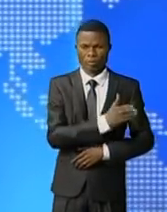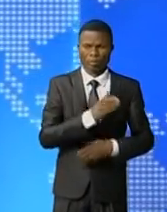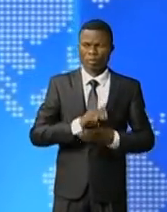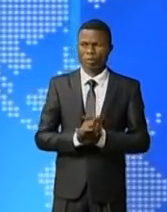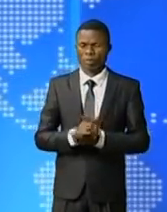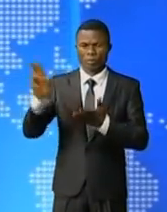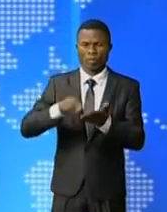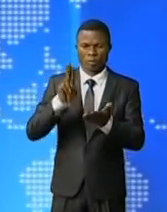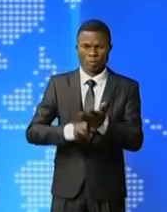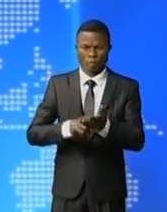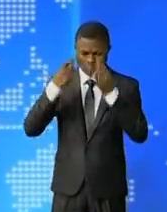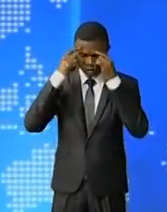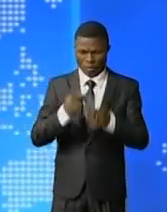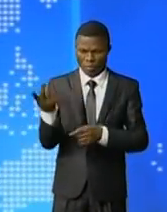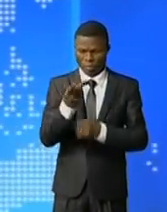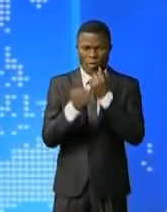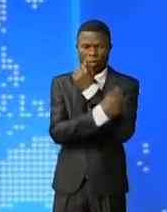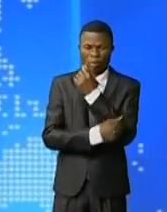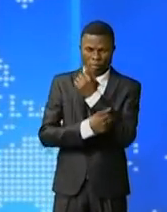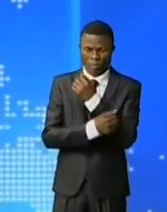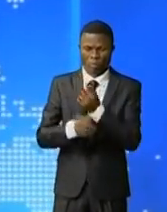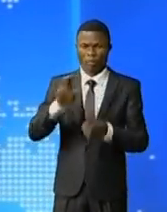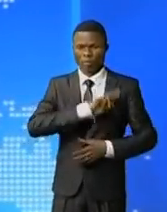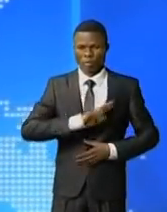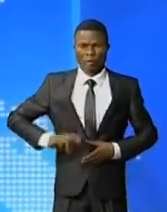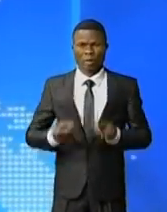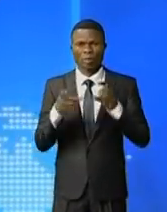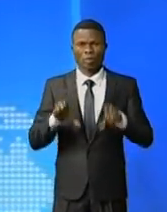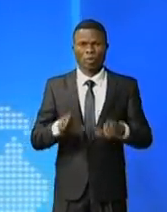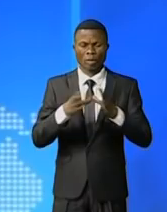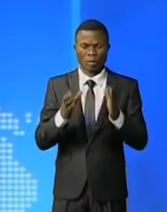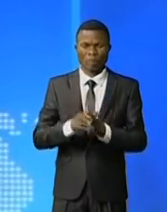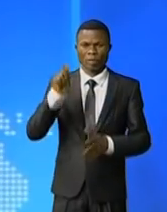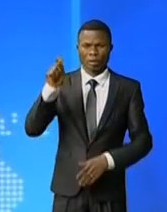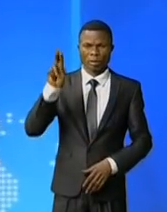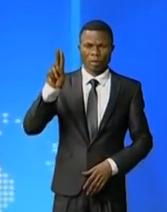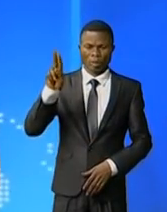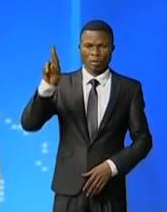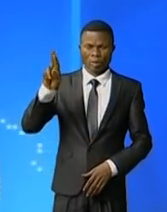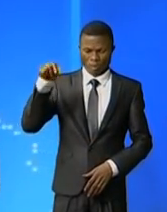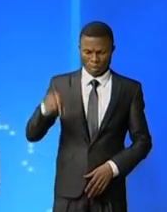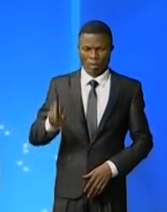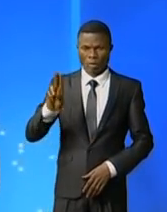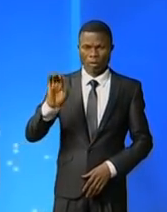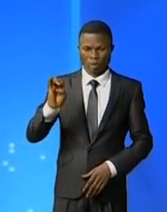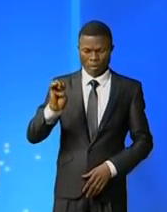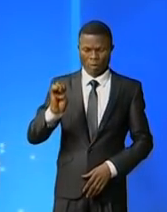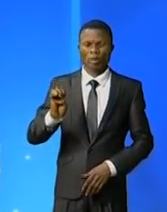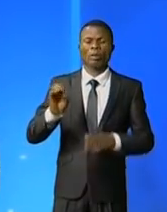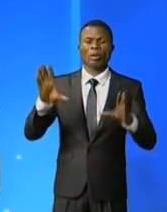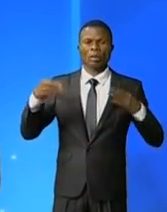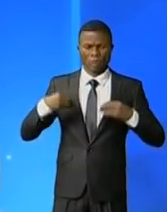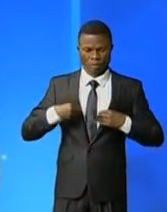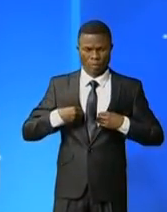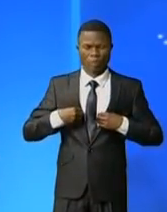Après la signature des accords bilatéraux entre la République démocratique du Congo et la Turquie, les Turcs se sont